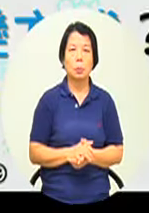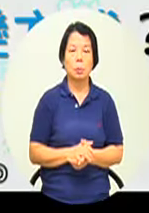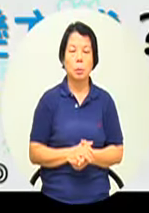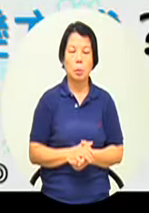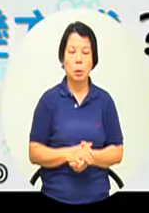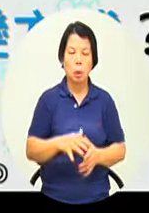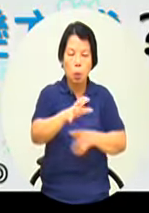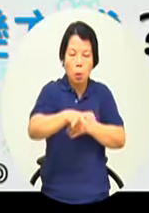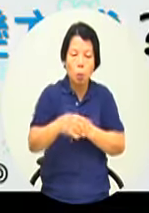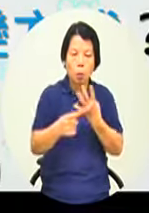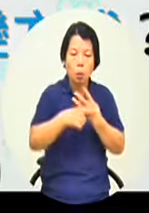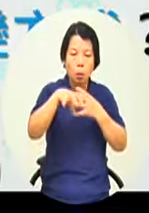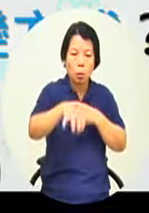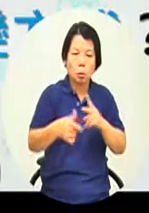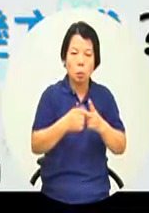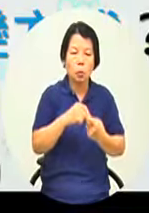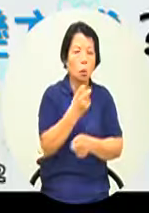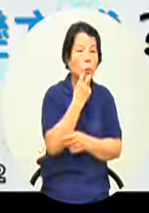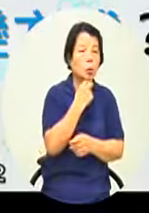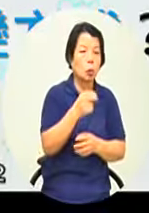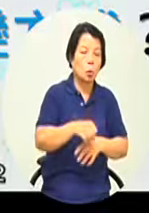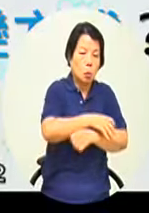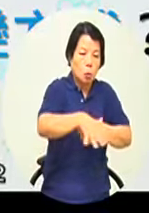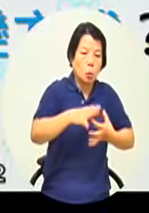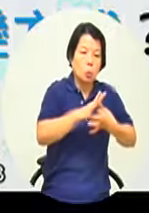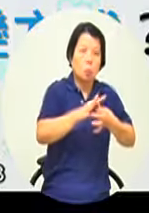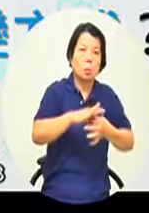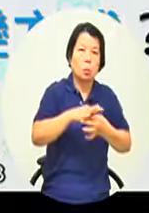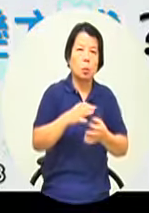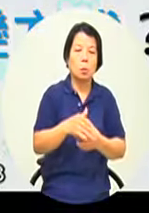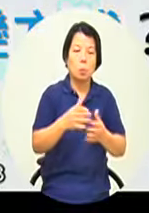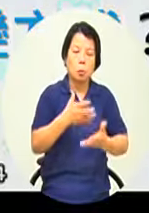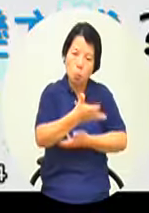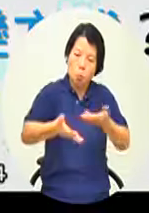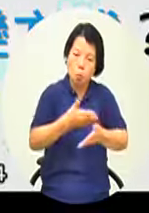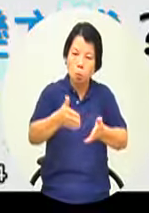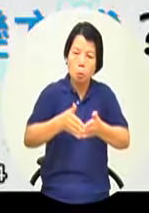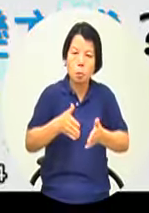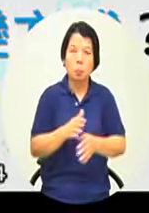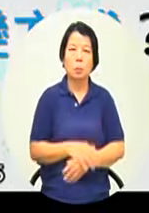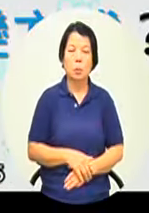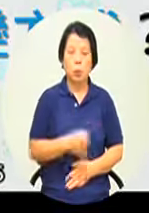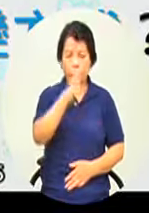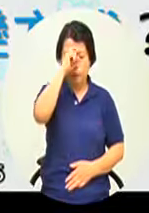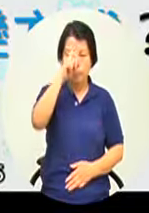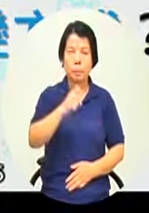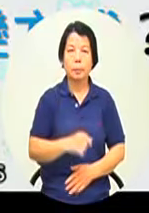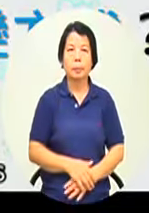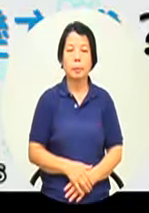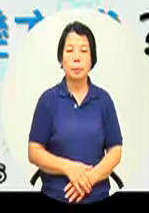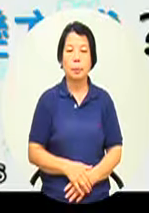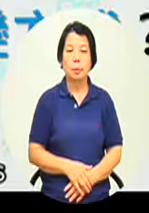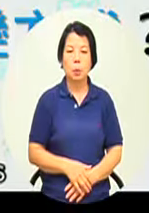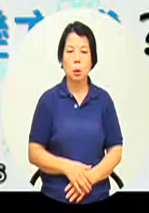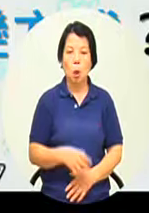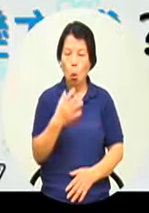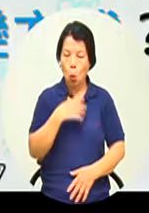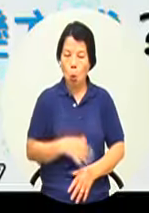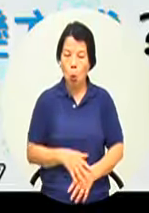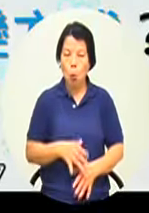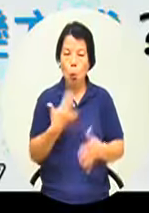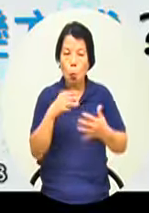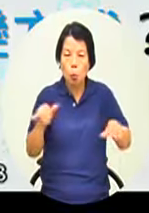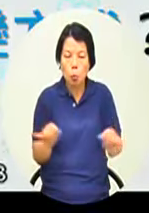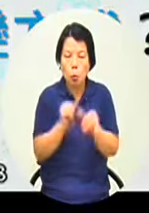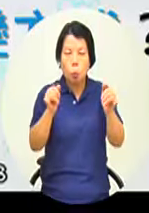局跟中央相关部会去做一定的沟通。那我也期待，就是说我们发生冲突时的应变方